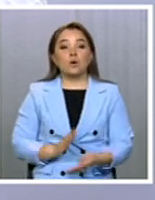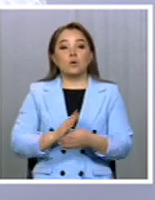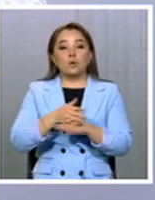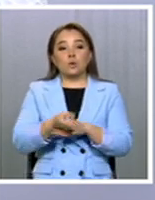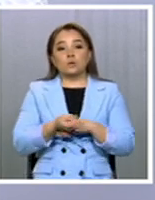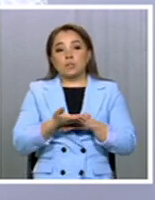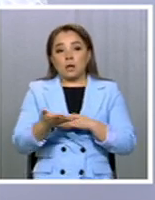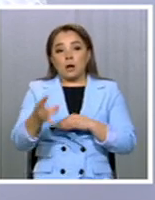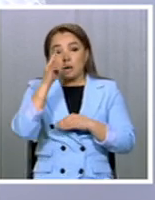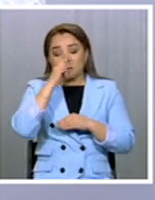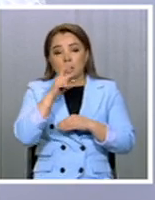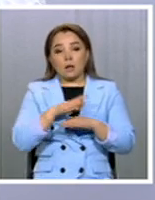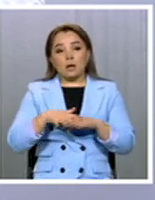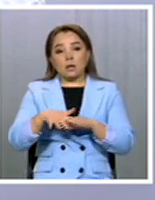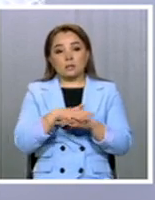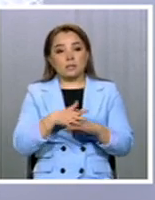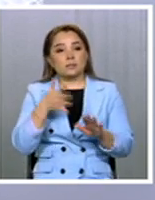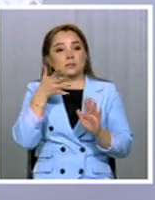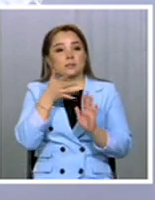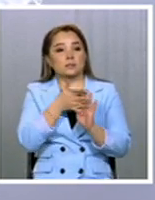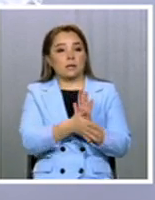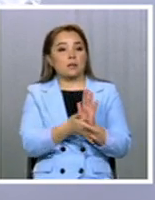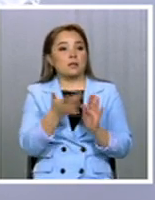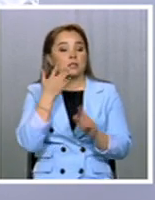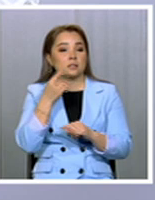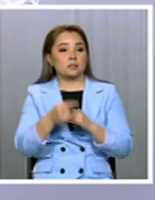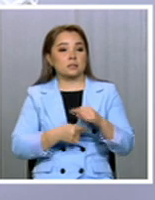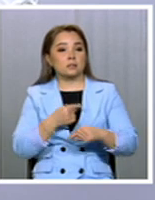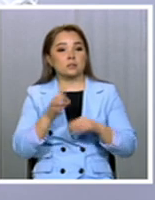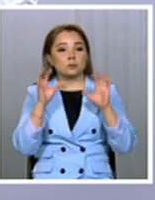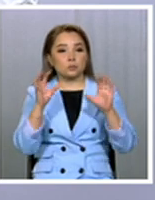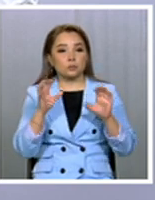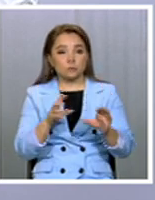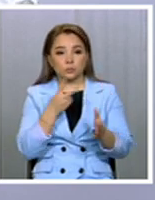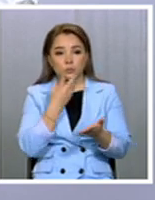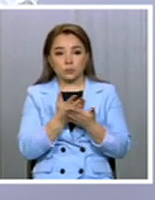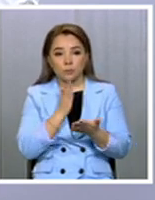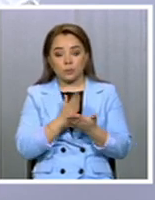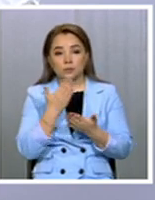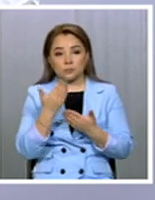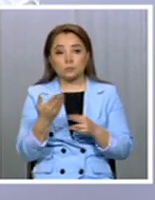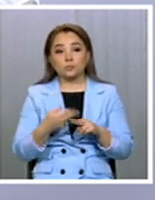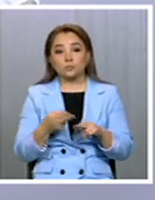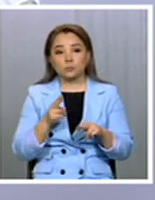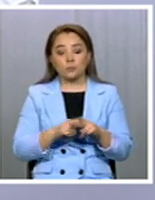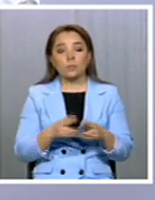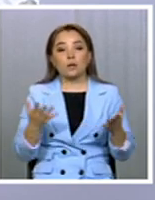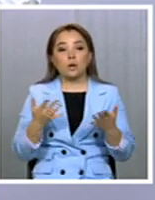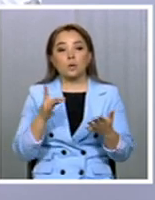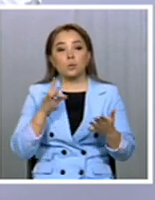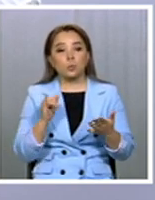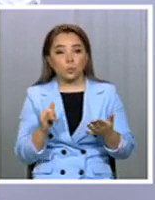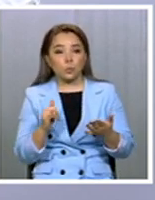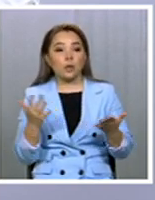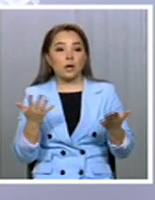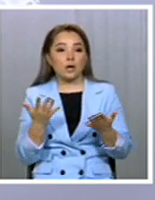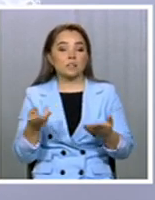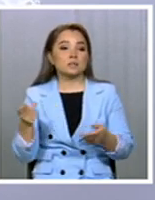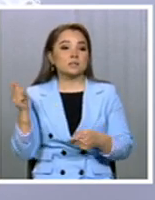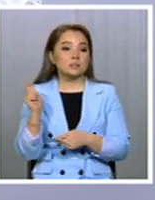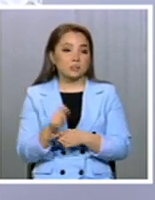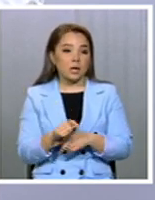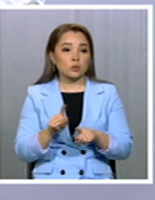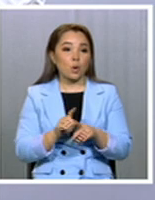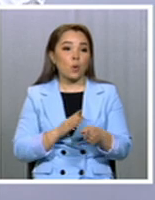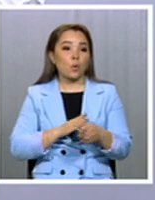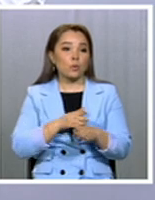Қонақжайлық қазақ халқына сіңген әдет құрып деп айтсақ болады. Ол қай рудан, қай жақтан келе жатқан